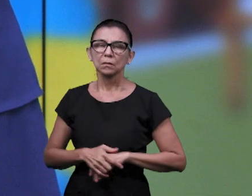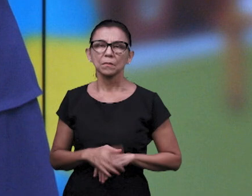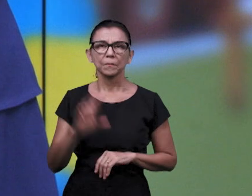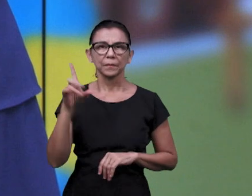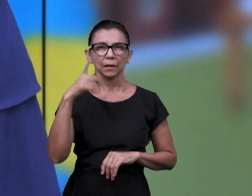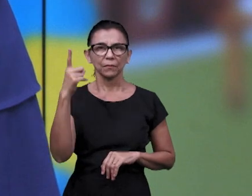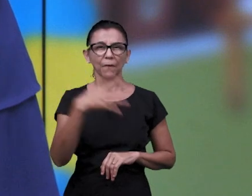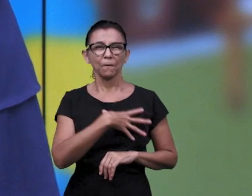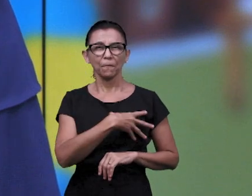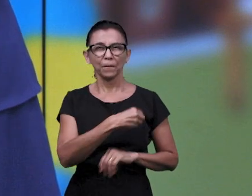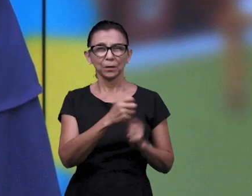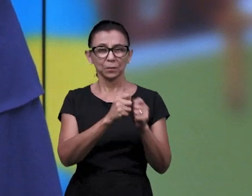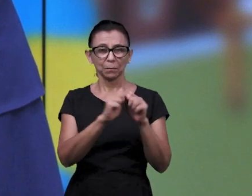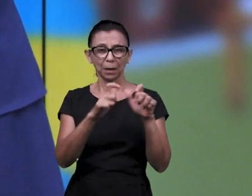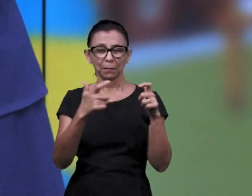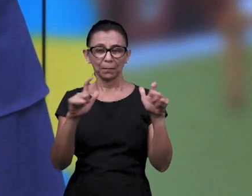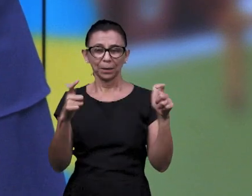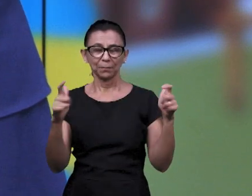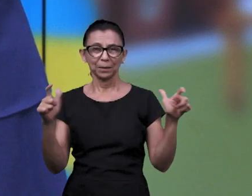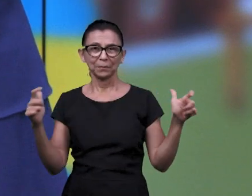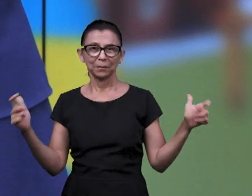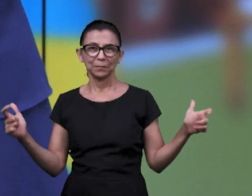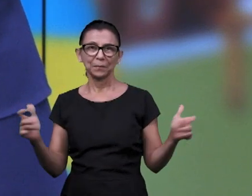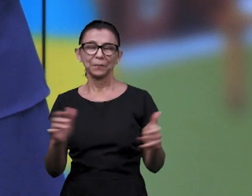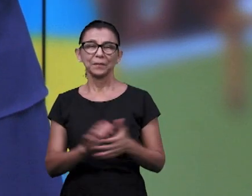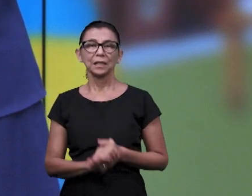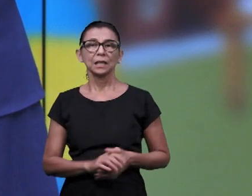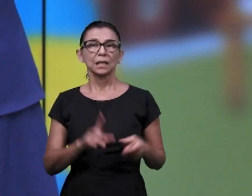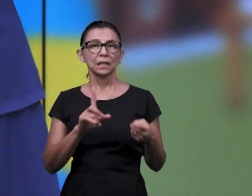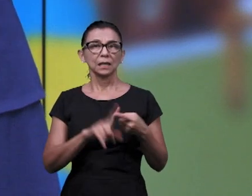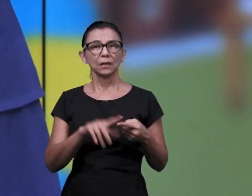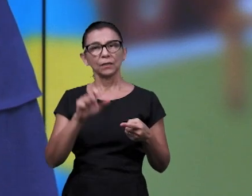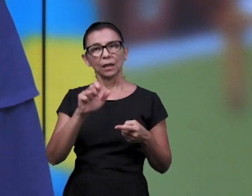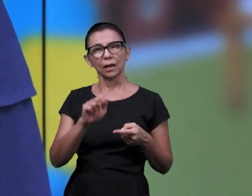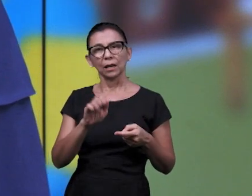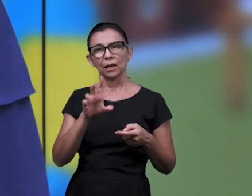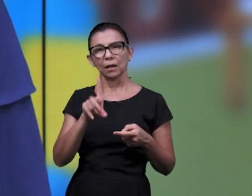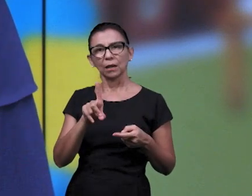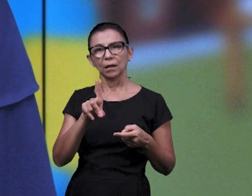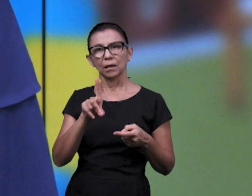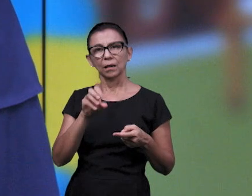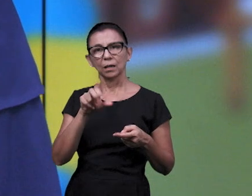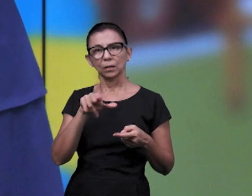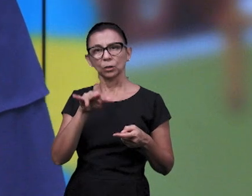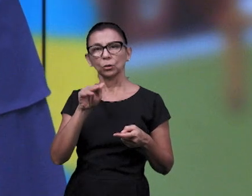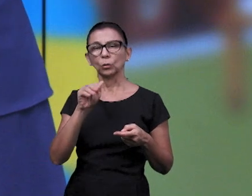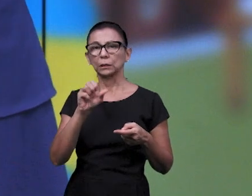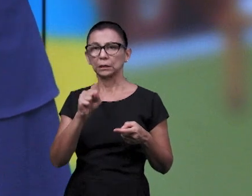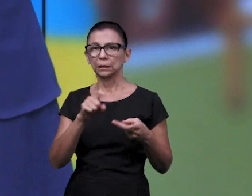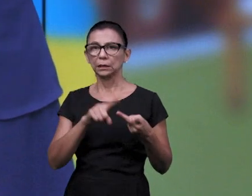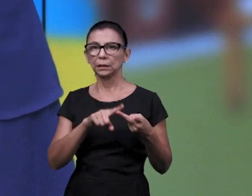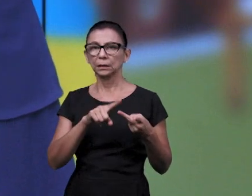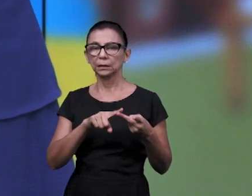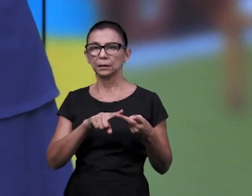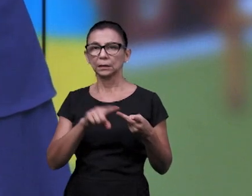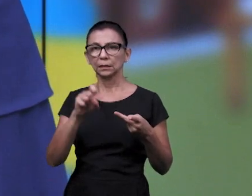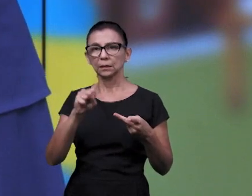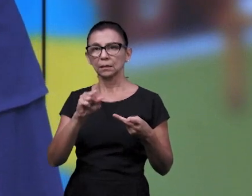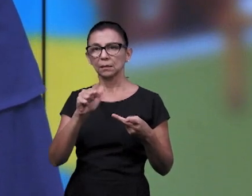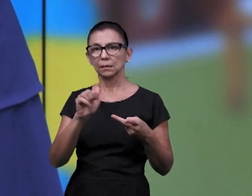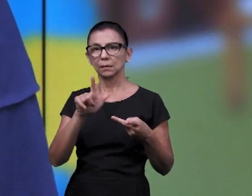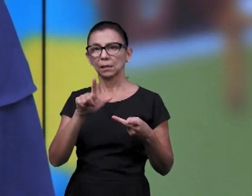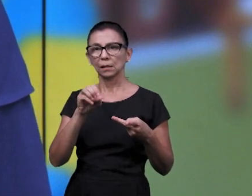d'enfants. Parmi eux, Adonijah et Salomon. Adonijah était très